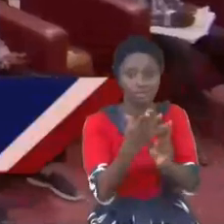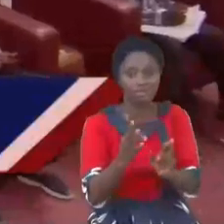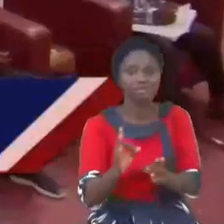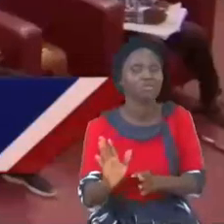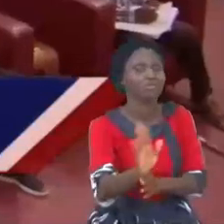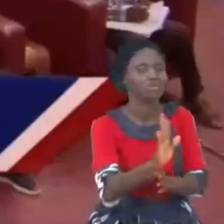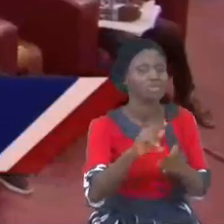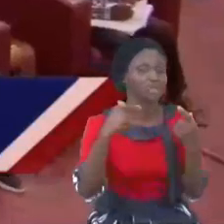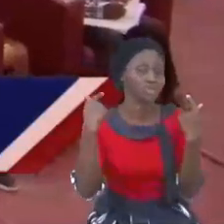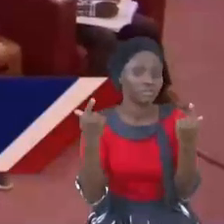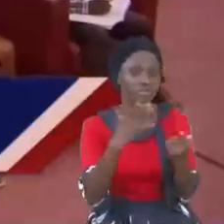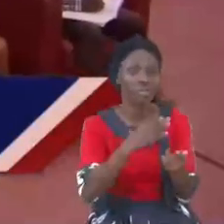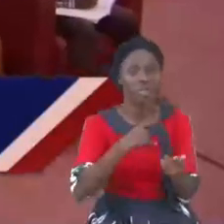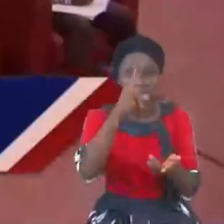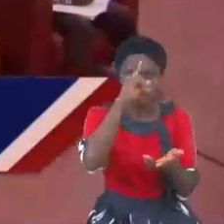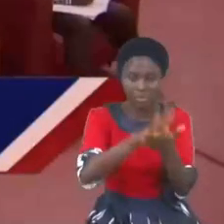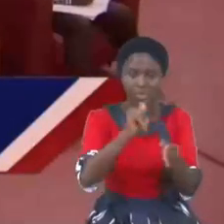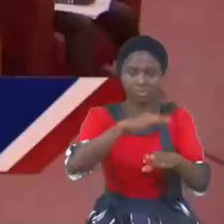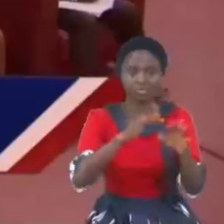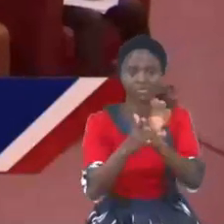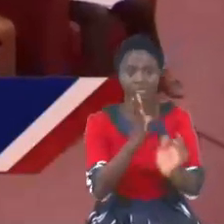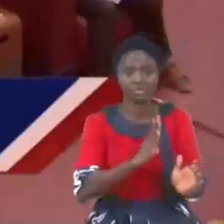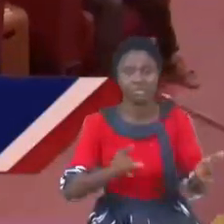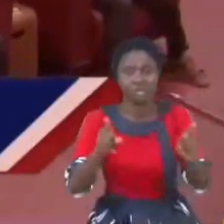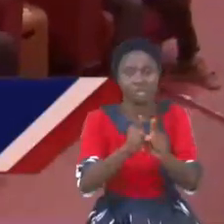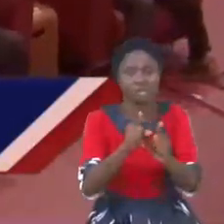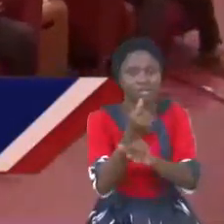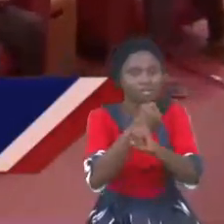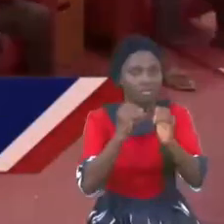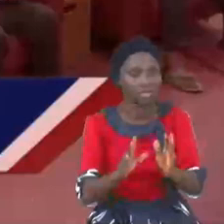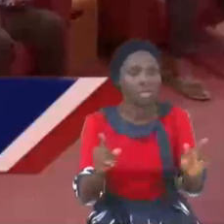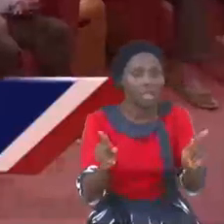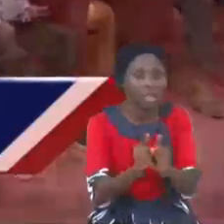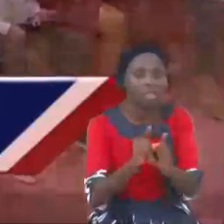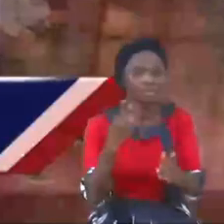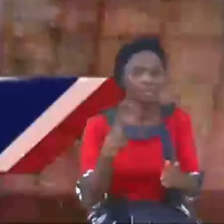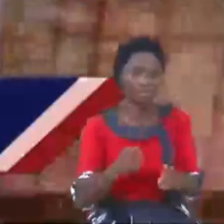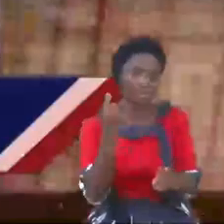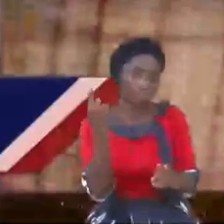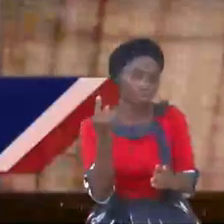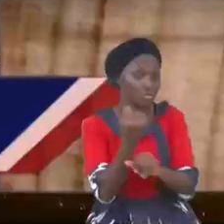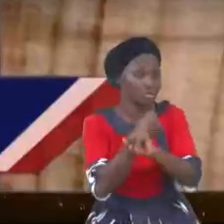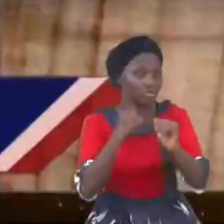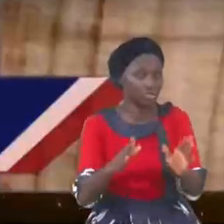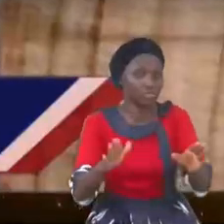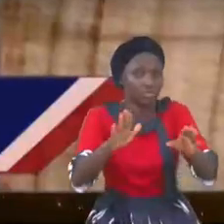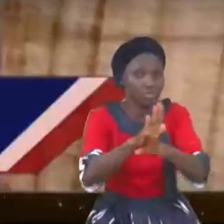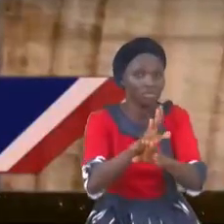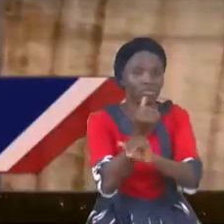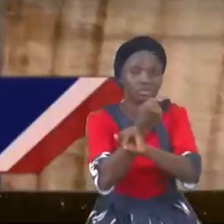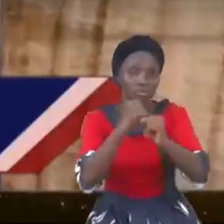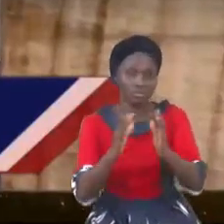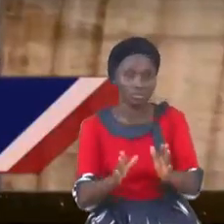au Seigneur Jésus-Christ en tant que leur sauveur, en tant que l'unique sauveur, le sauveur suffisant, comme le